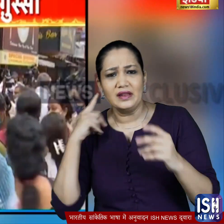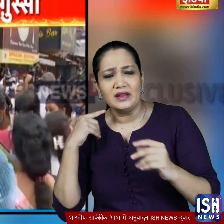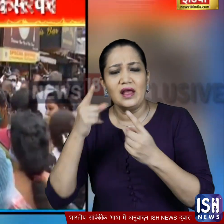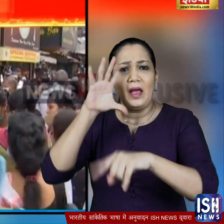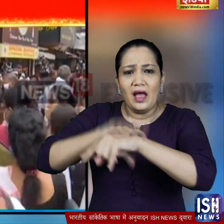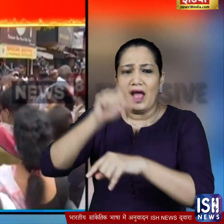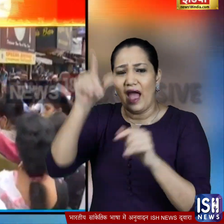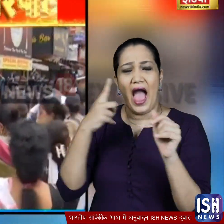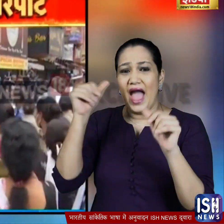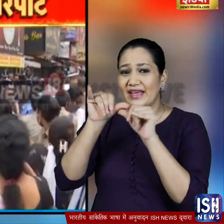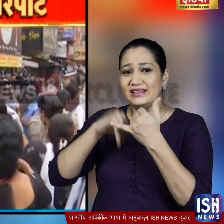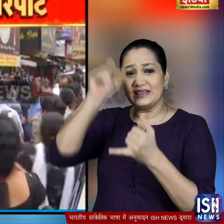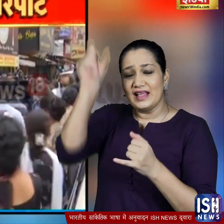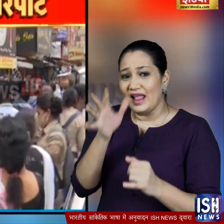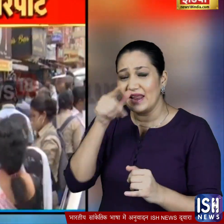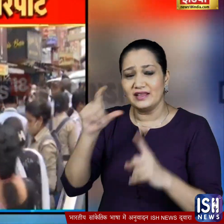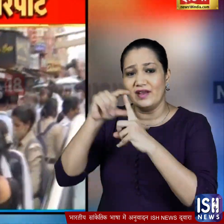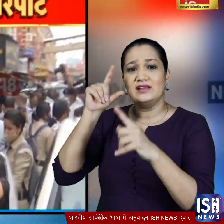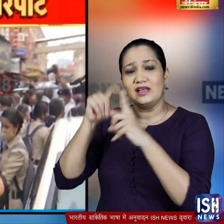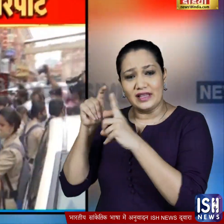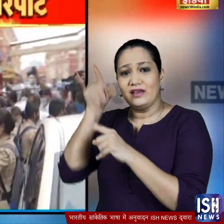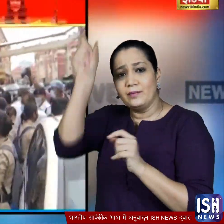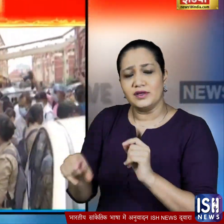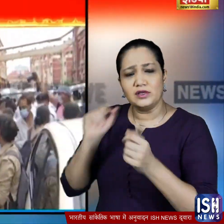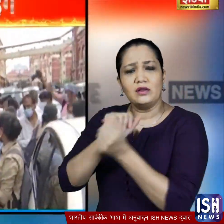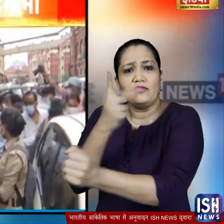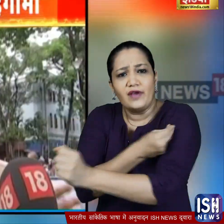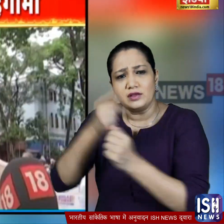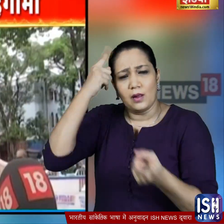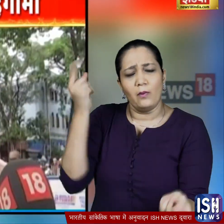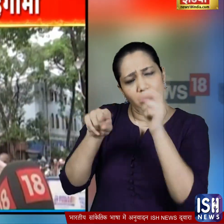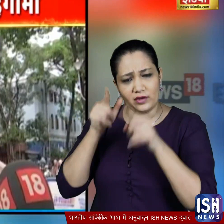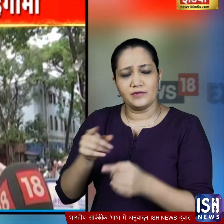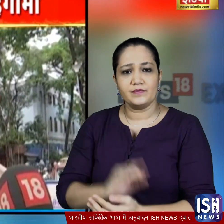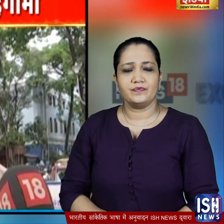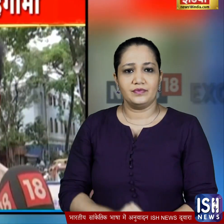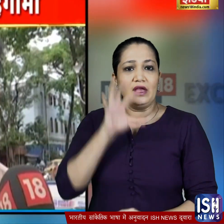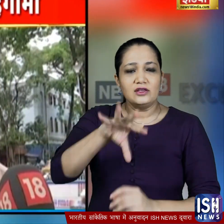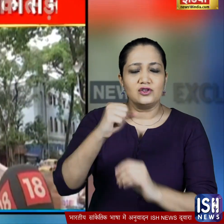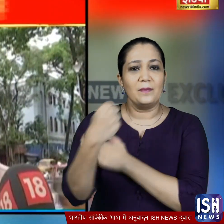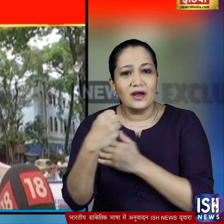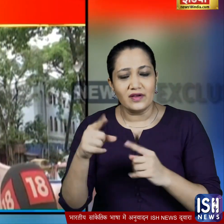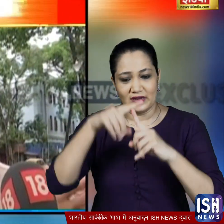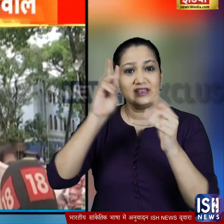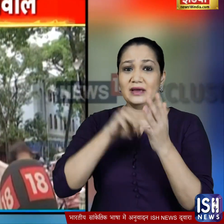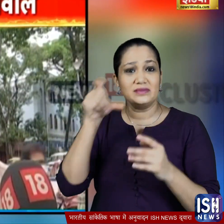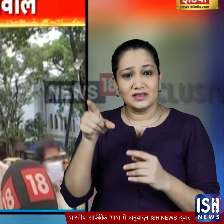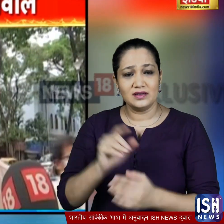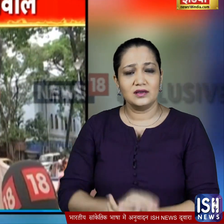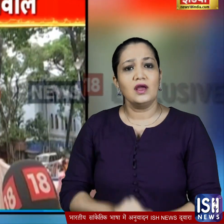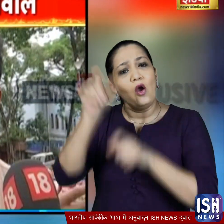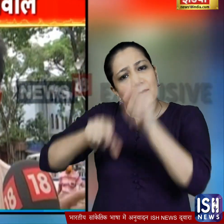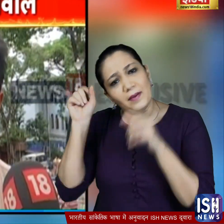गए फर्जी IAS अफसर देवांजन देव के साथ मिलकर वैक्सीन घोटाला किया। स्टेट का जो पावर में है TMC, इसका लोग